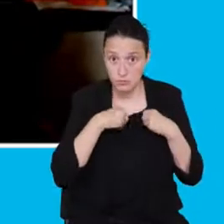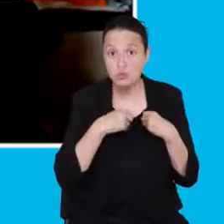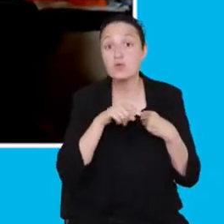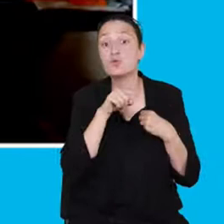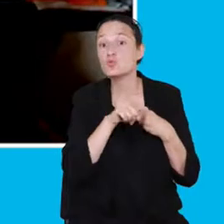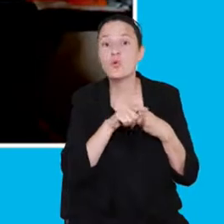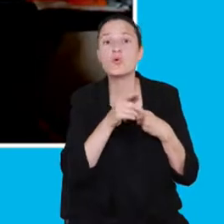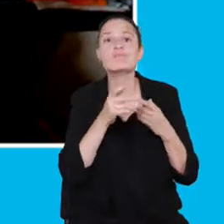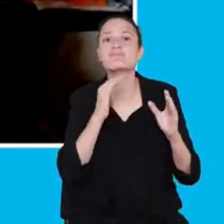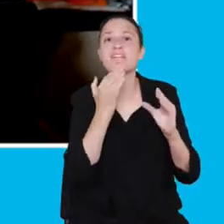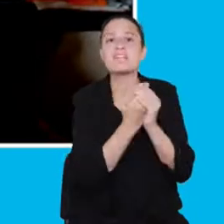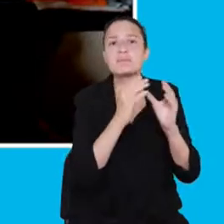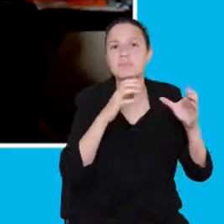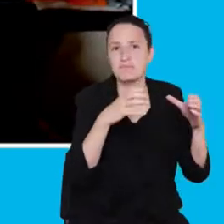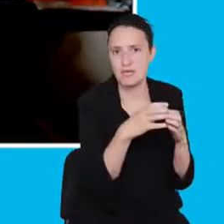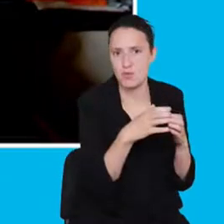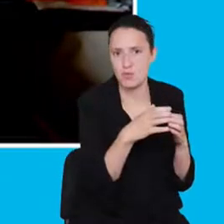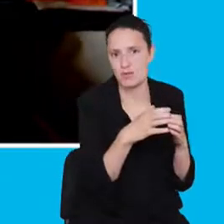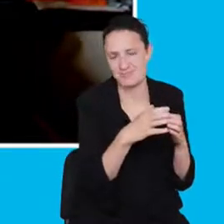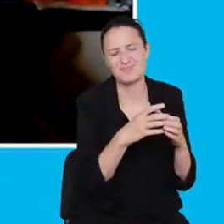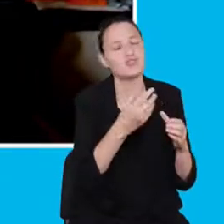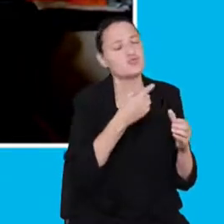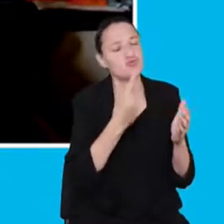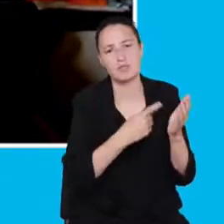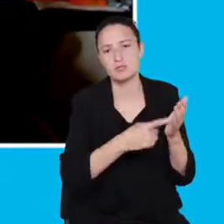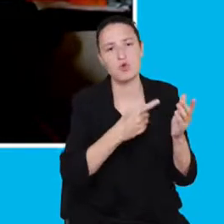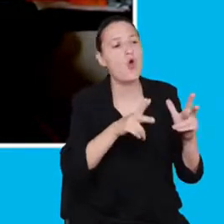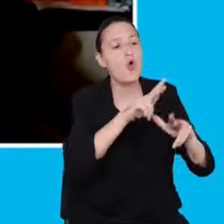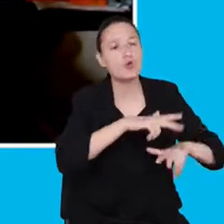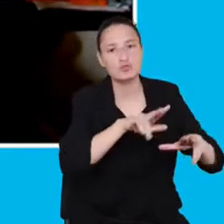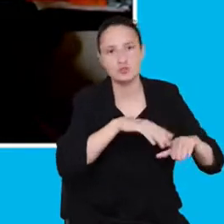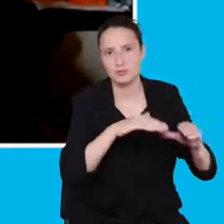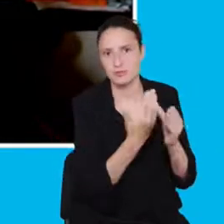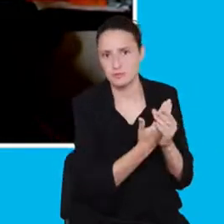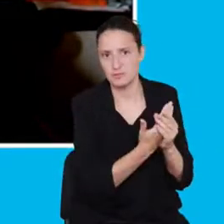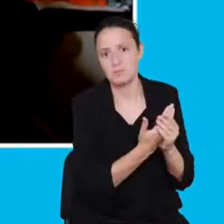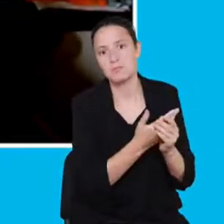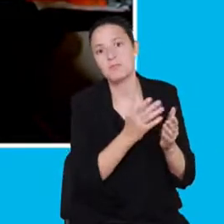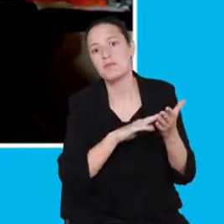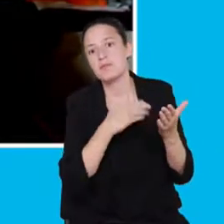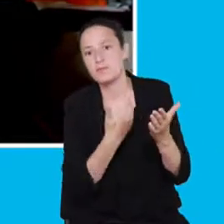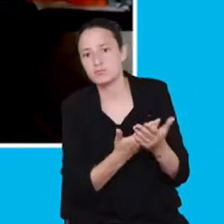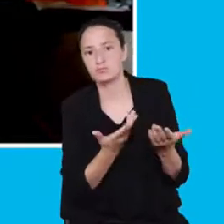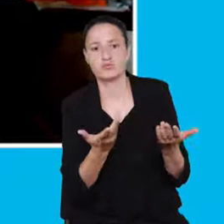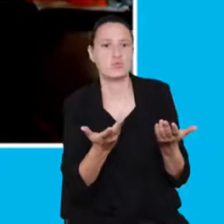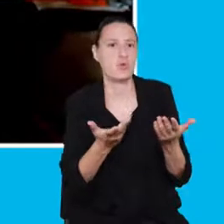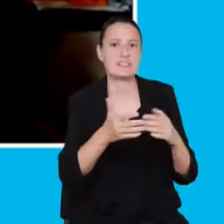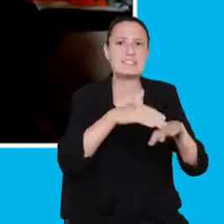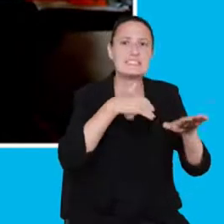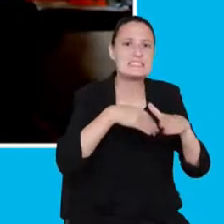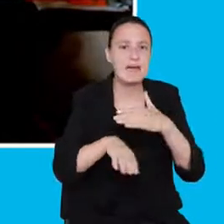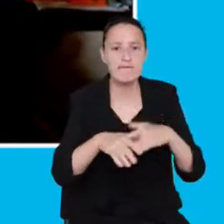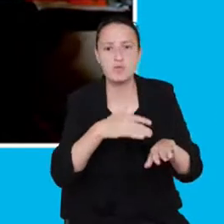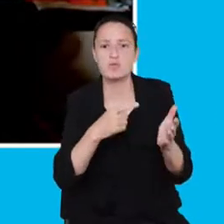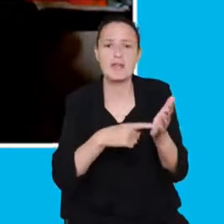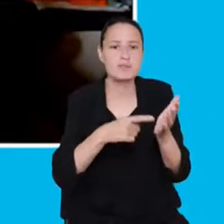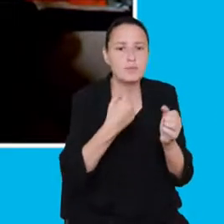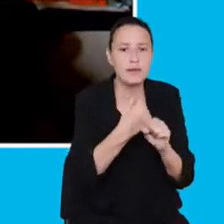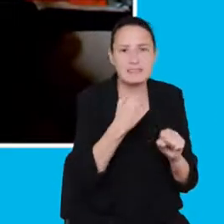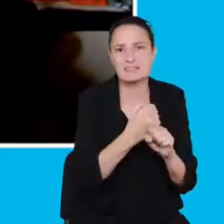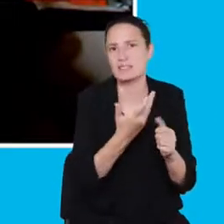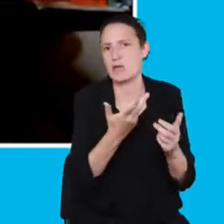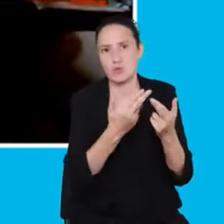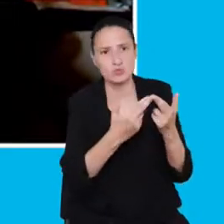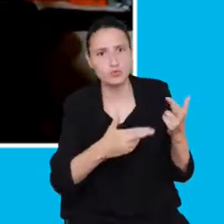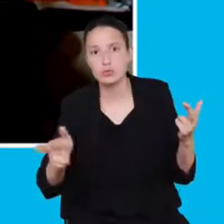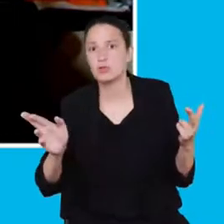małych zakładach, często rodzinnych. Myślę o rzemieślnikach rozmaitych, o pracy